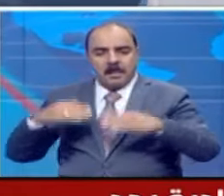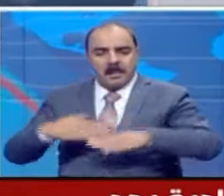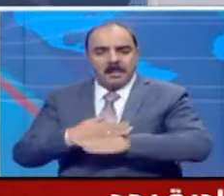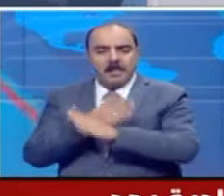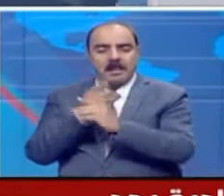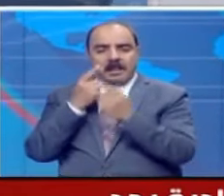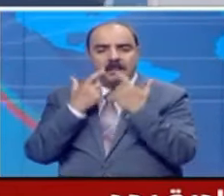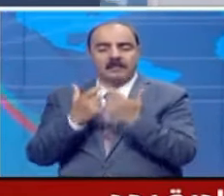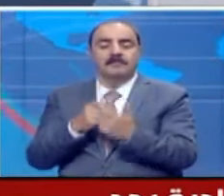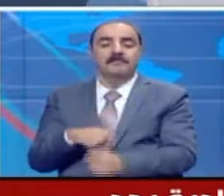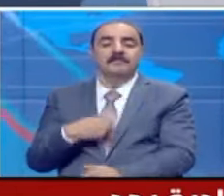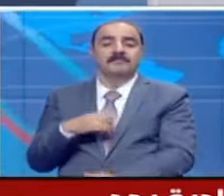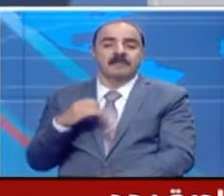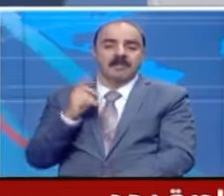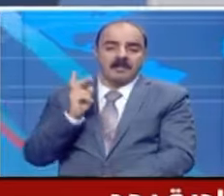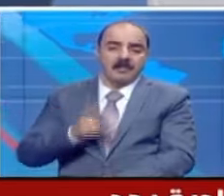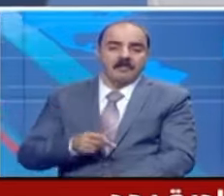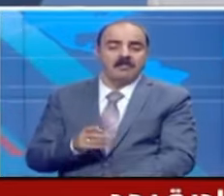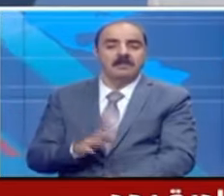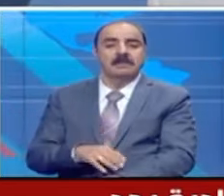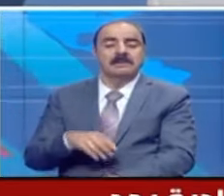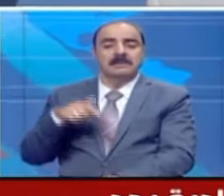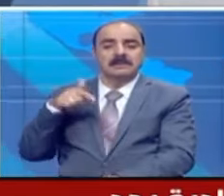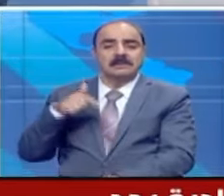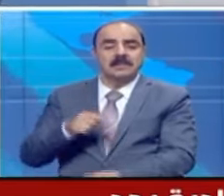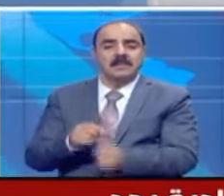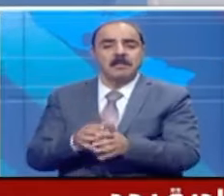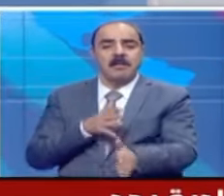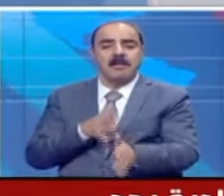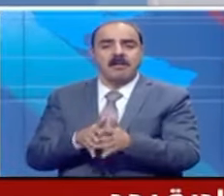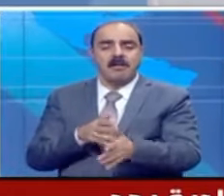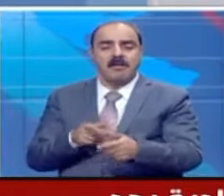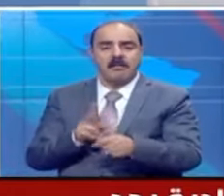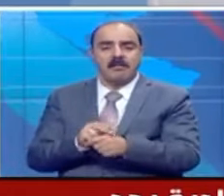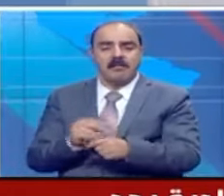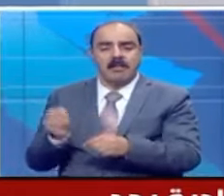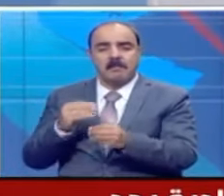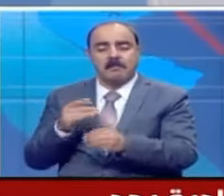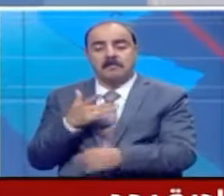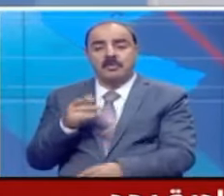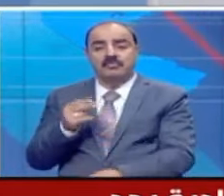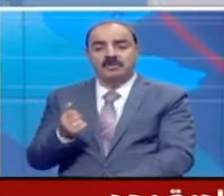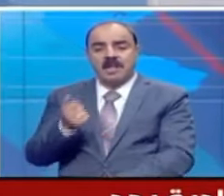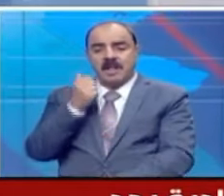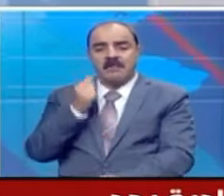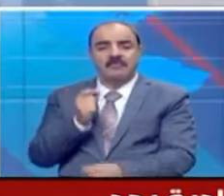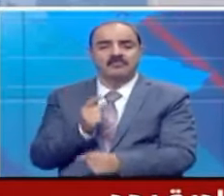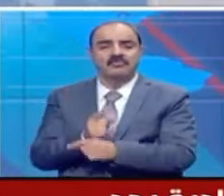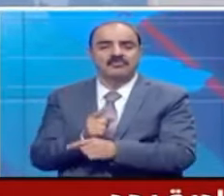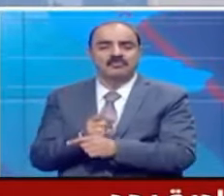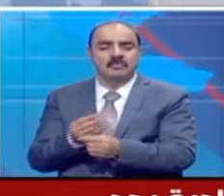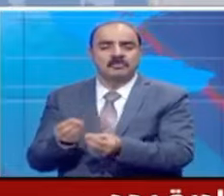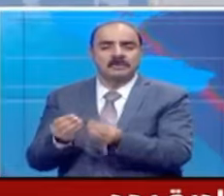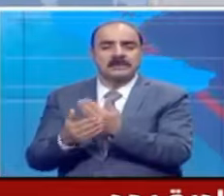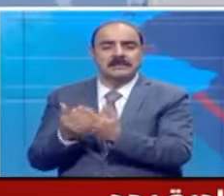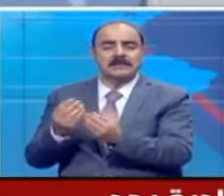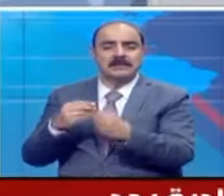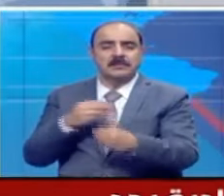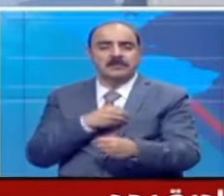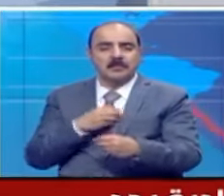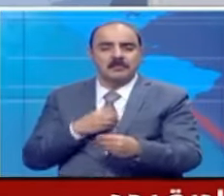والمبيت. كما وجه السيد الرئيس بتخصيص 6 مليارات جنيه لتعيين 120 ألفا من أعضاء المهن